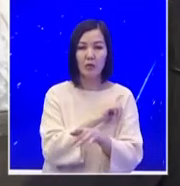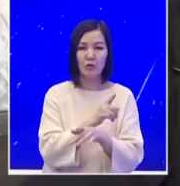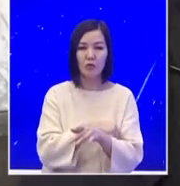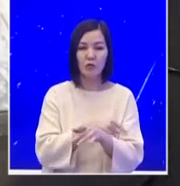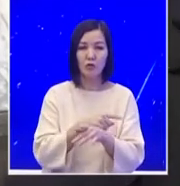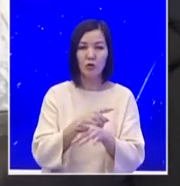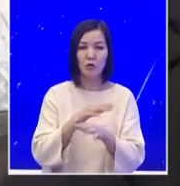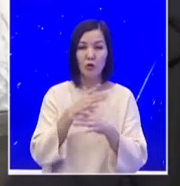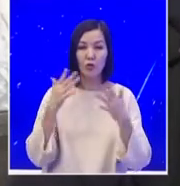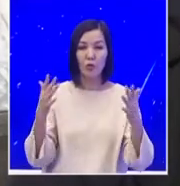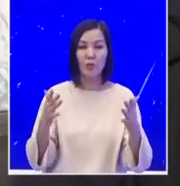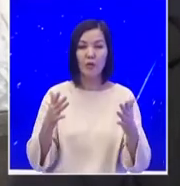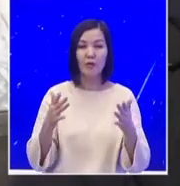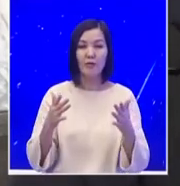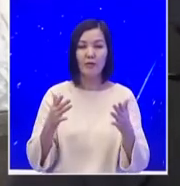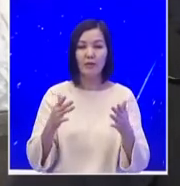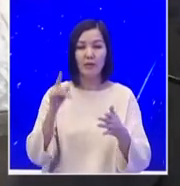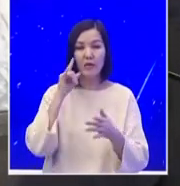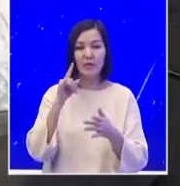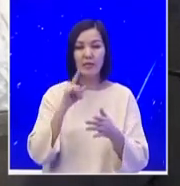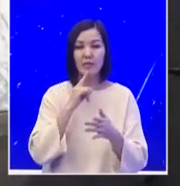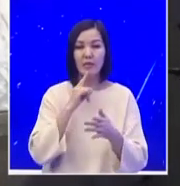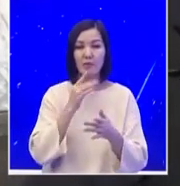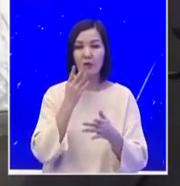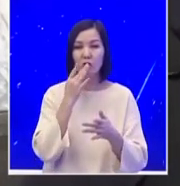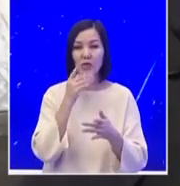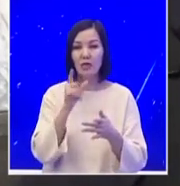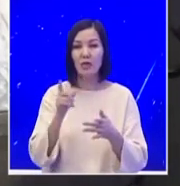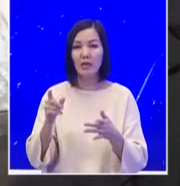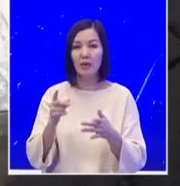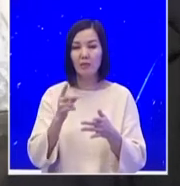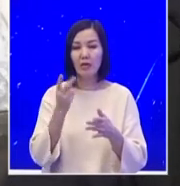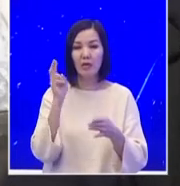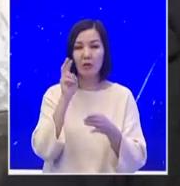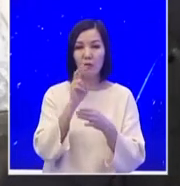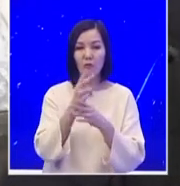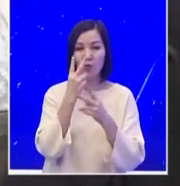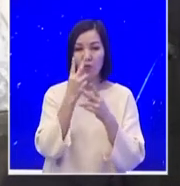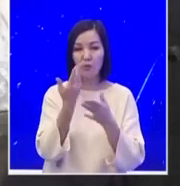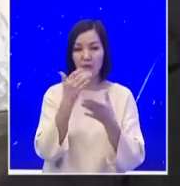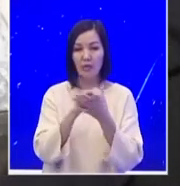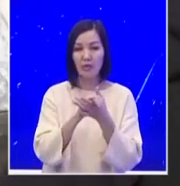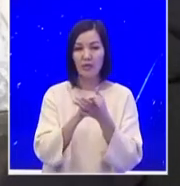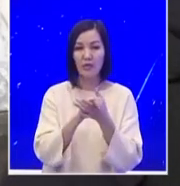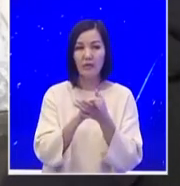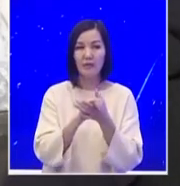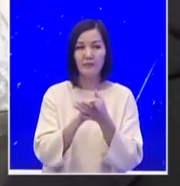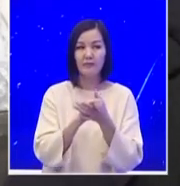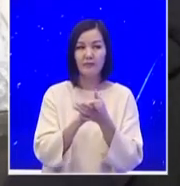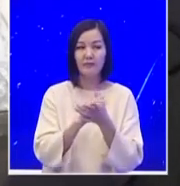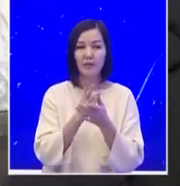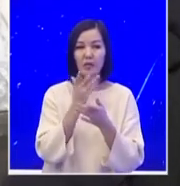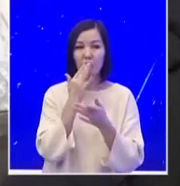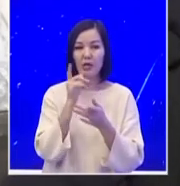келеді. Оларды тек қана Қазақстанда ғана емес, шетелдің адамдарды көргендіктен біз осы